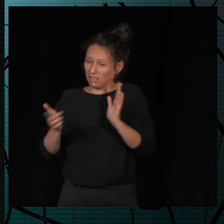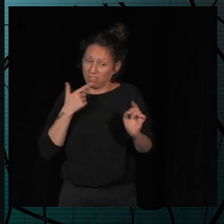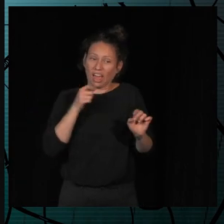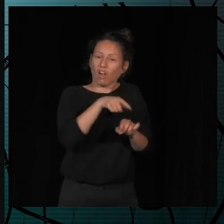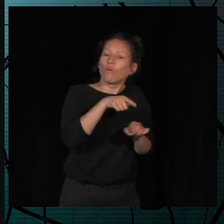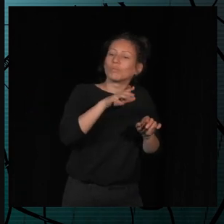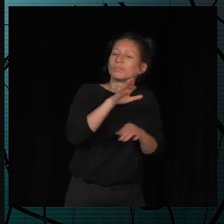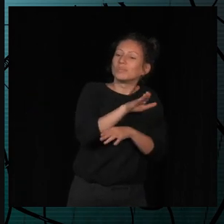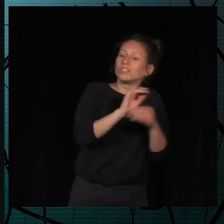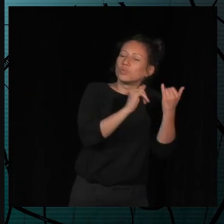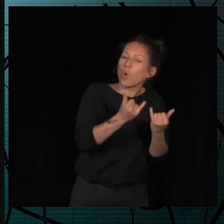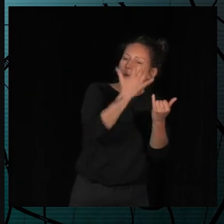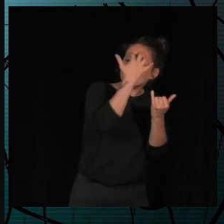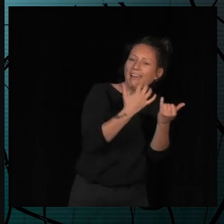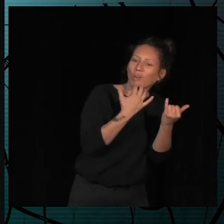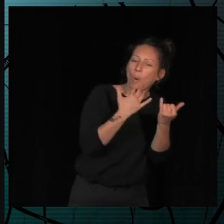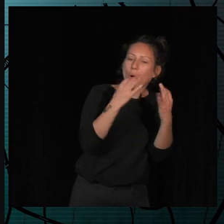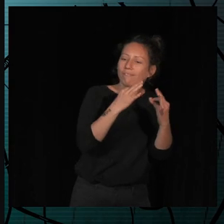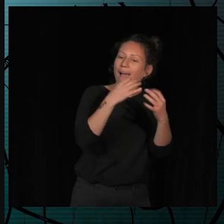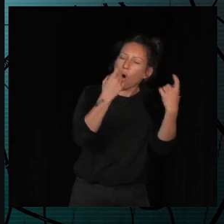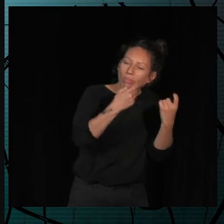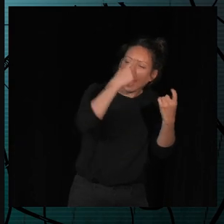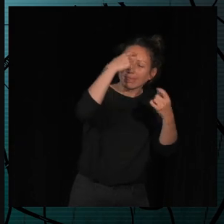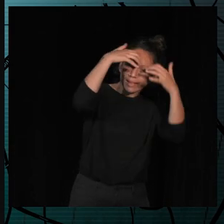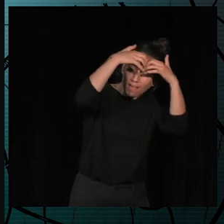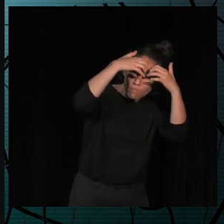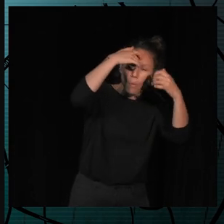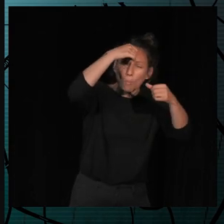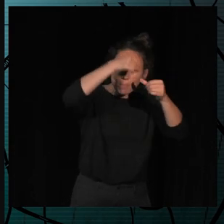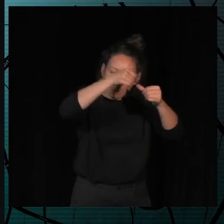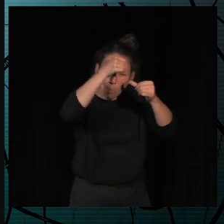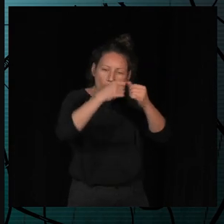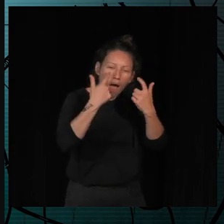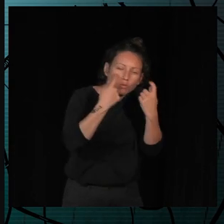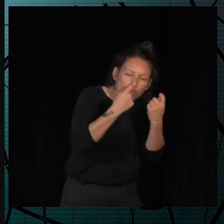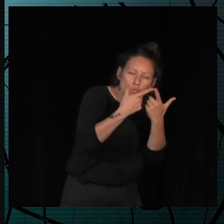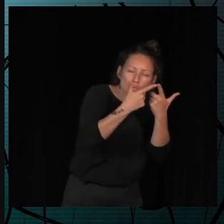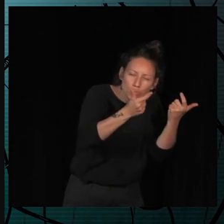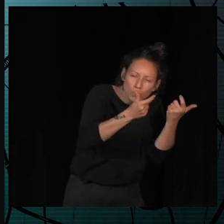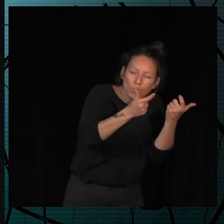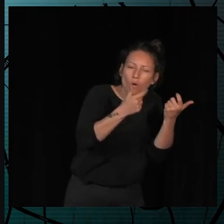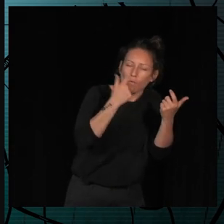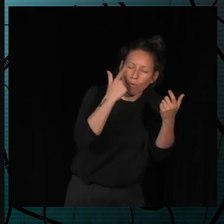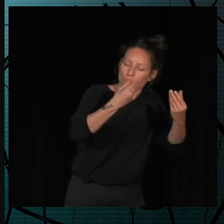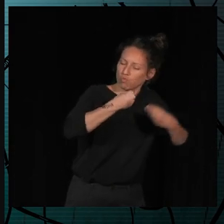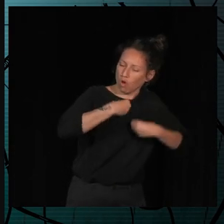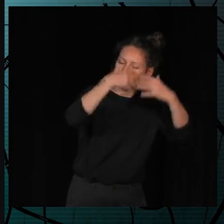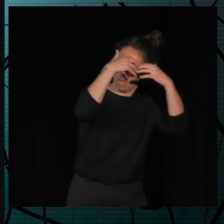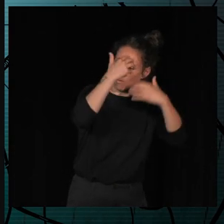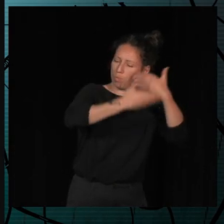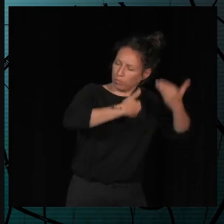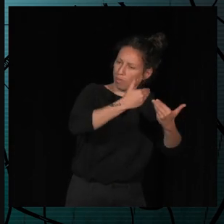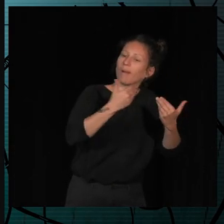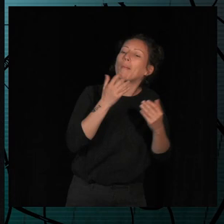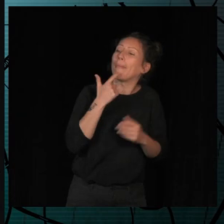voyez des jeux qui mettent en jeu de la mémoire de laattention et cetera pour améliorer ses fonctions quand on est ados ou